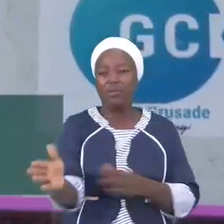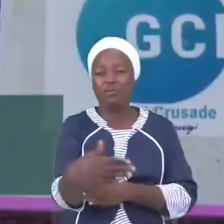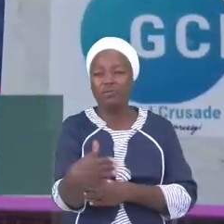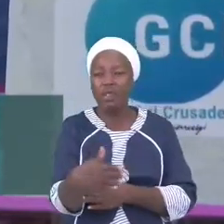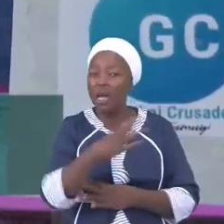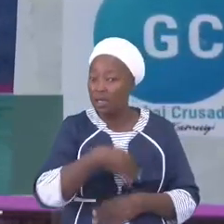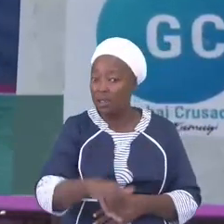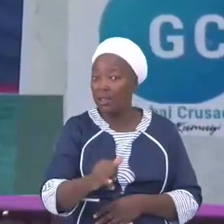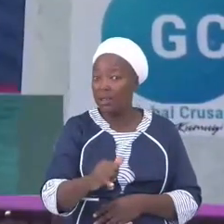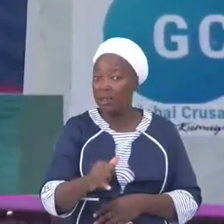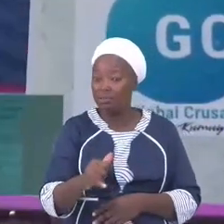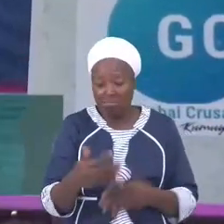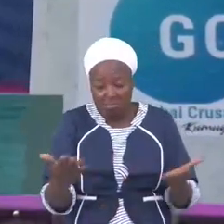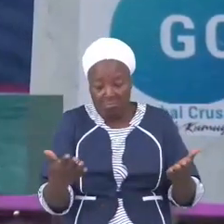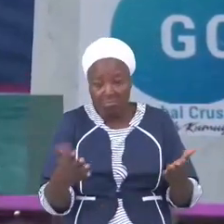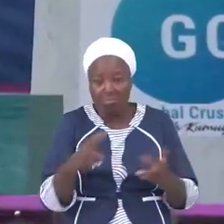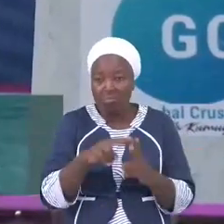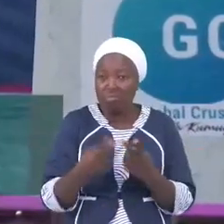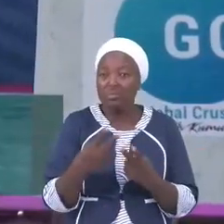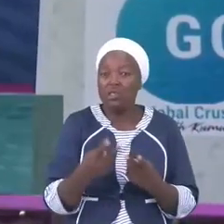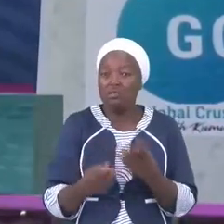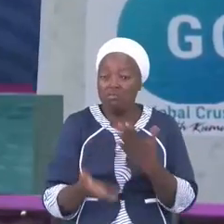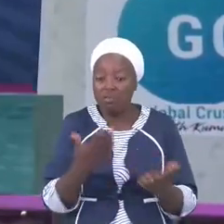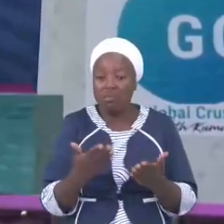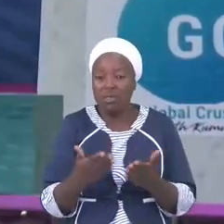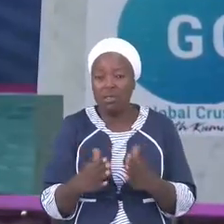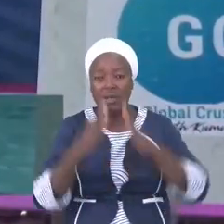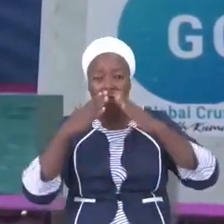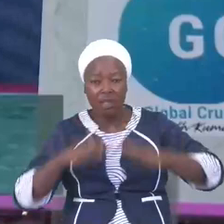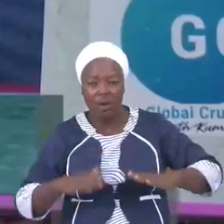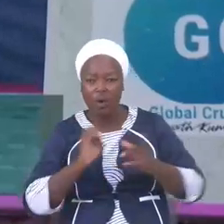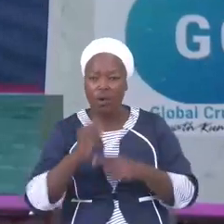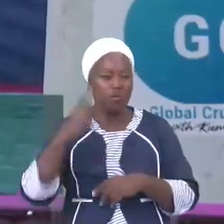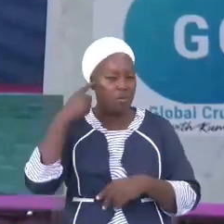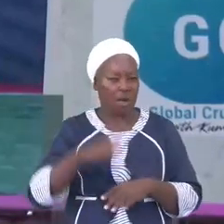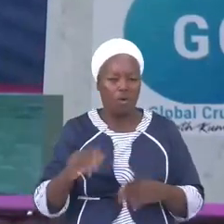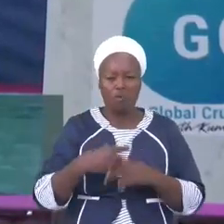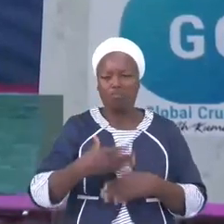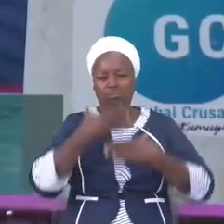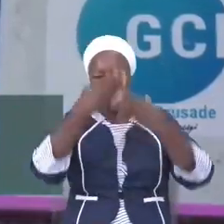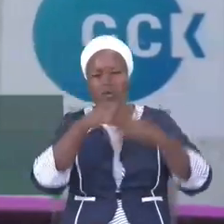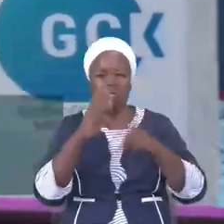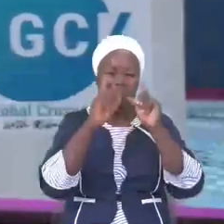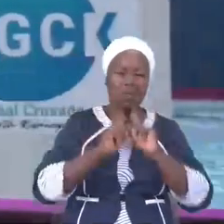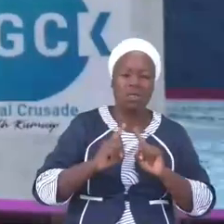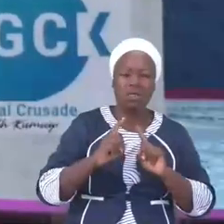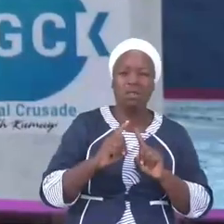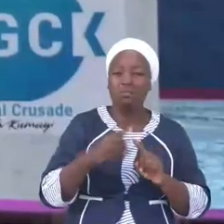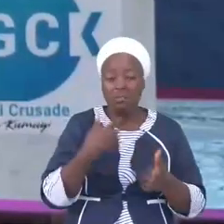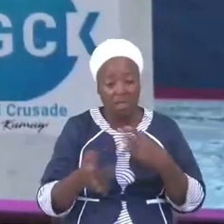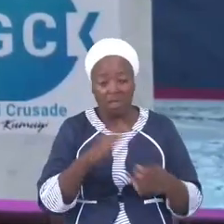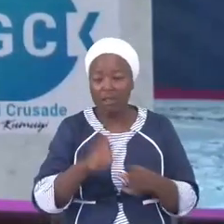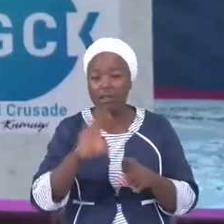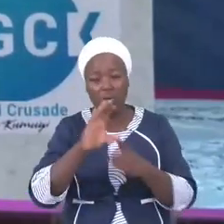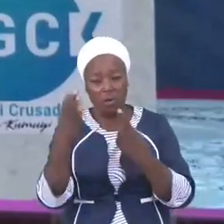que ce soit silencieuse ou à haute voix ou en pleurant, ou que, peu importe la condition, Dieu exauce